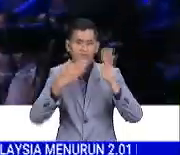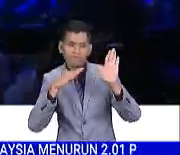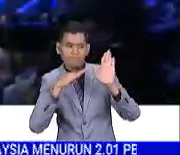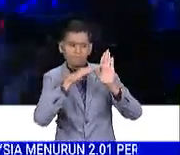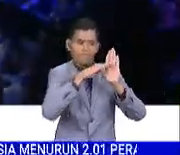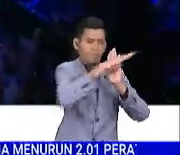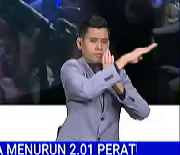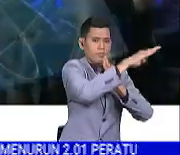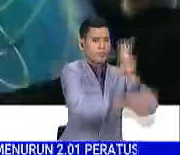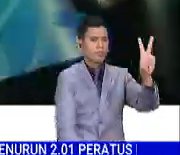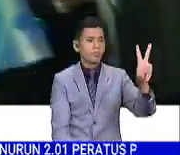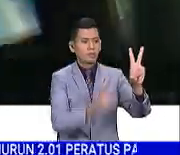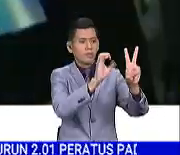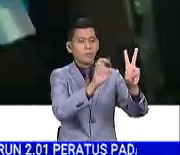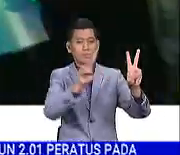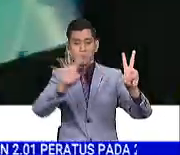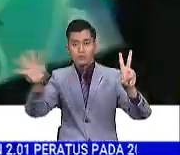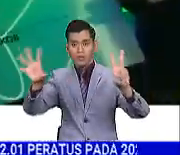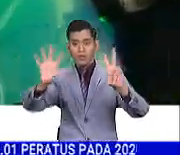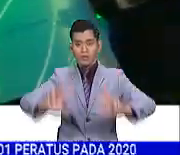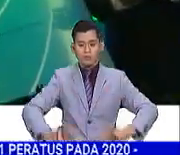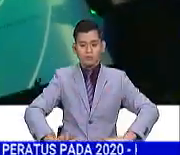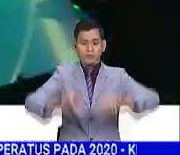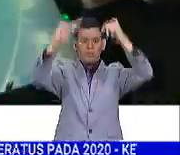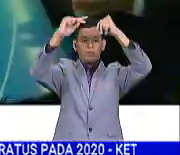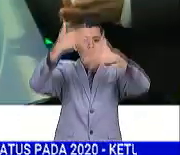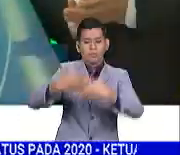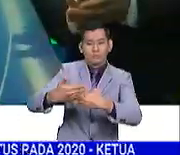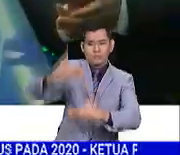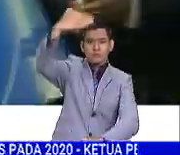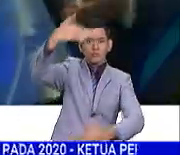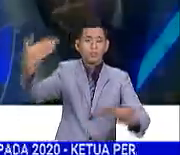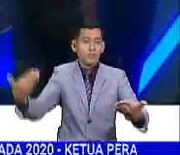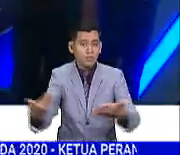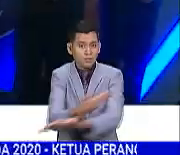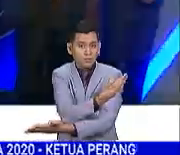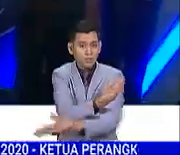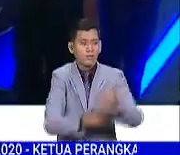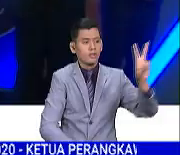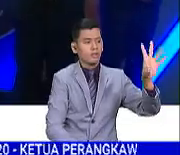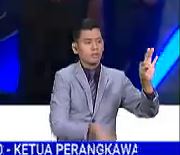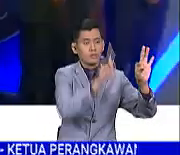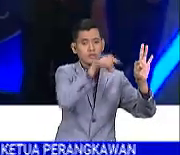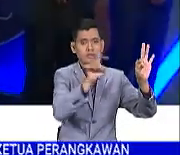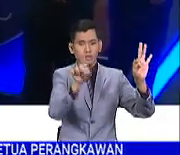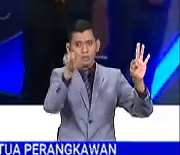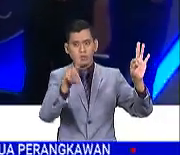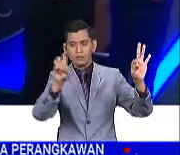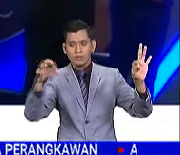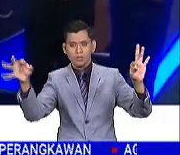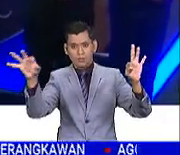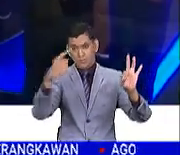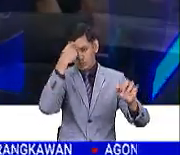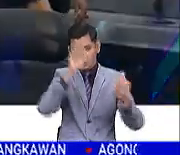tahun 2025. Pembangunan kompleks itu dimulakan pada 18 Januari 2016 dengan peruntukan lebih